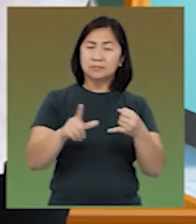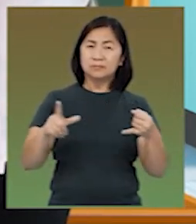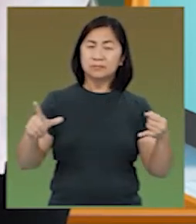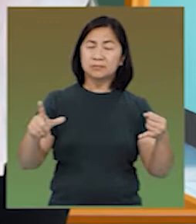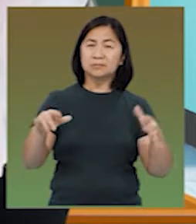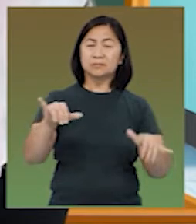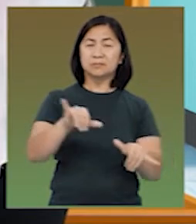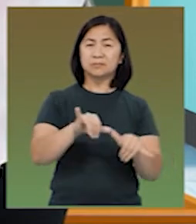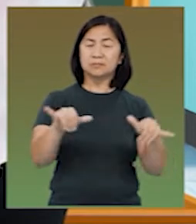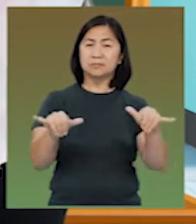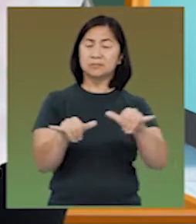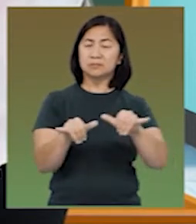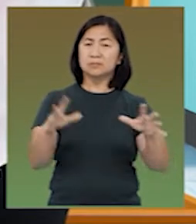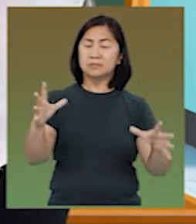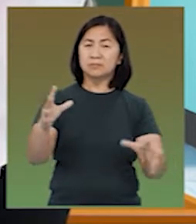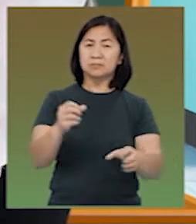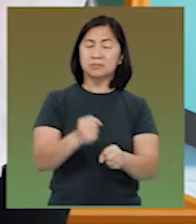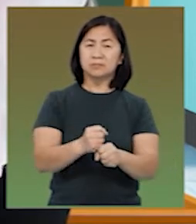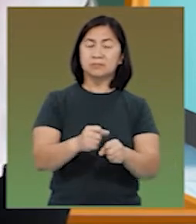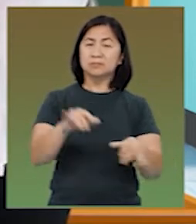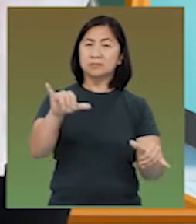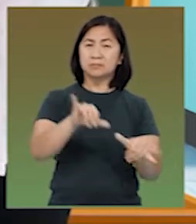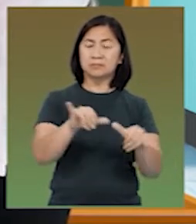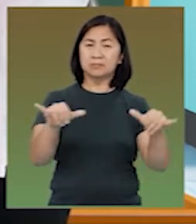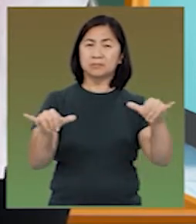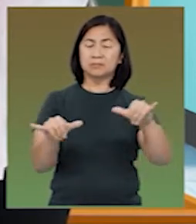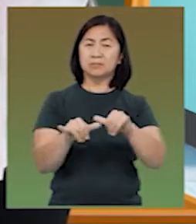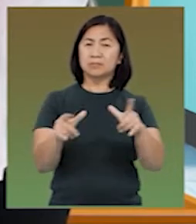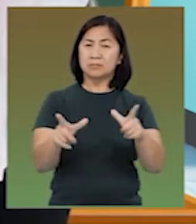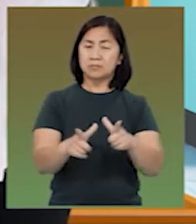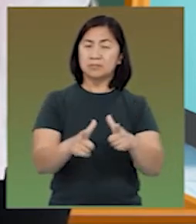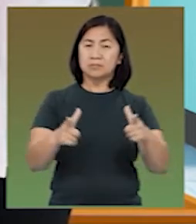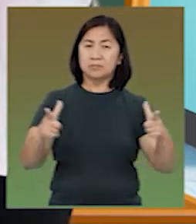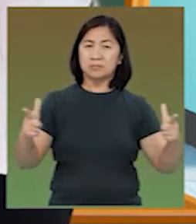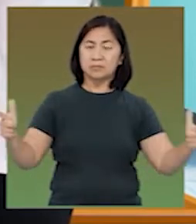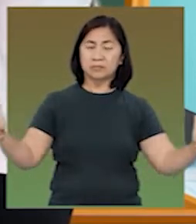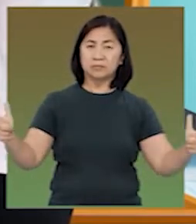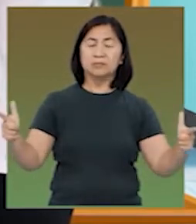linear measure ay ang pagkuha ng sukat ng length o haba.